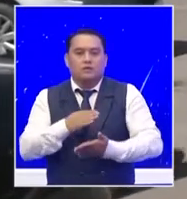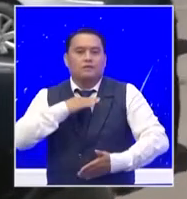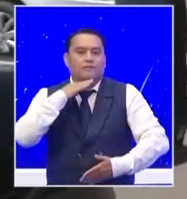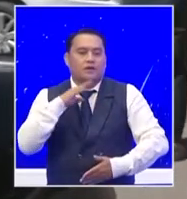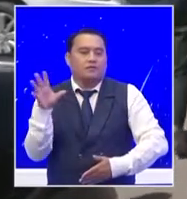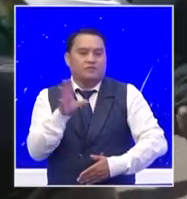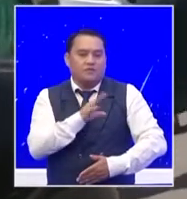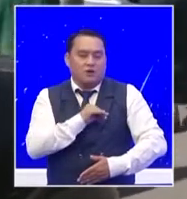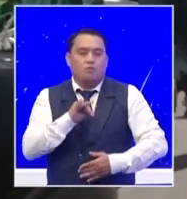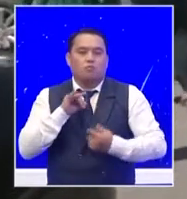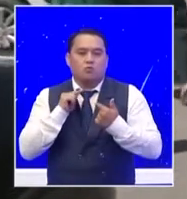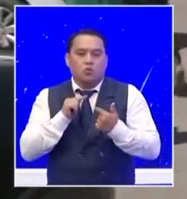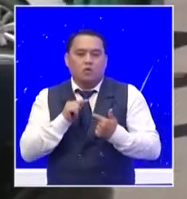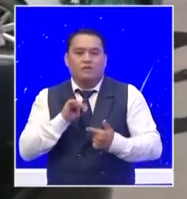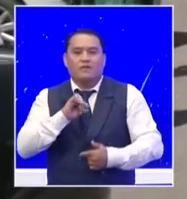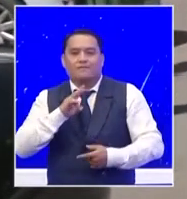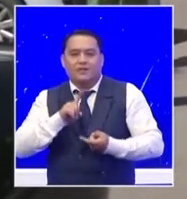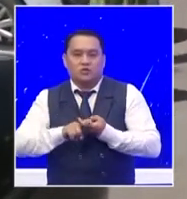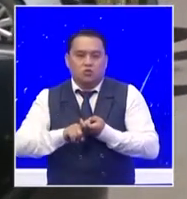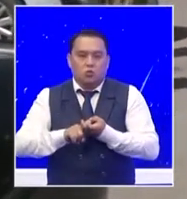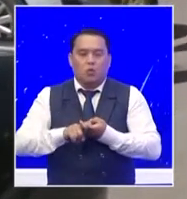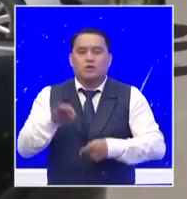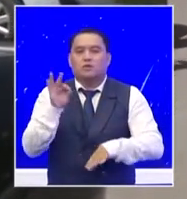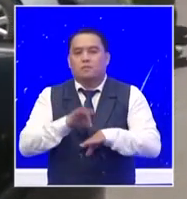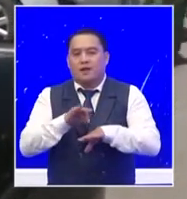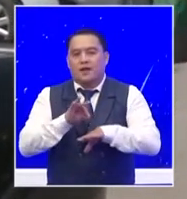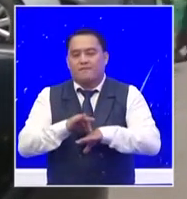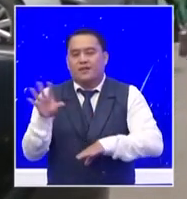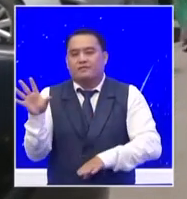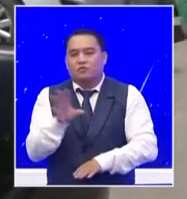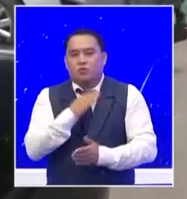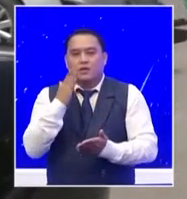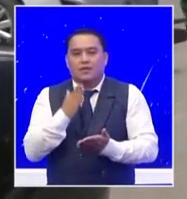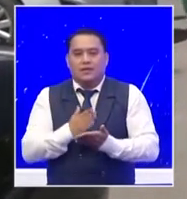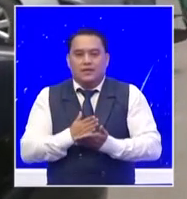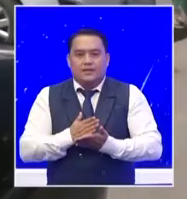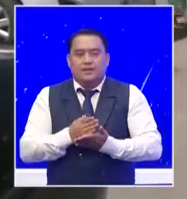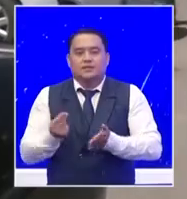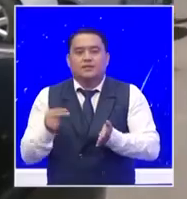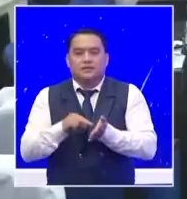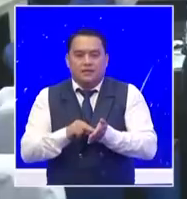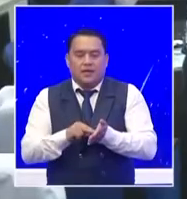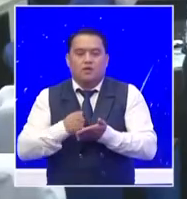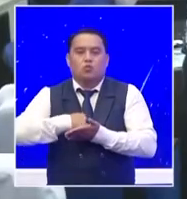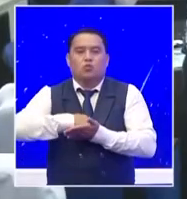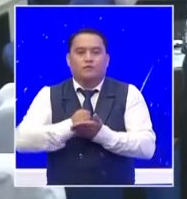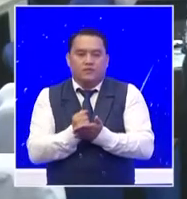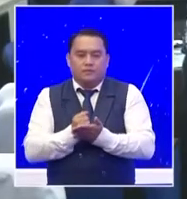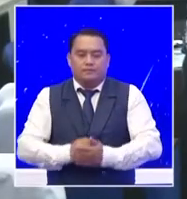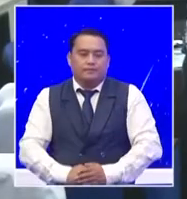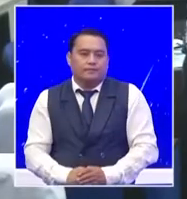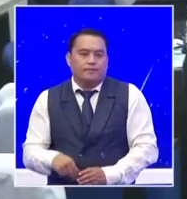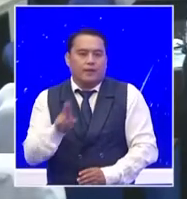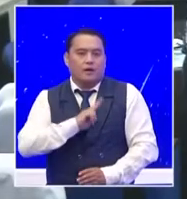все противовирусные и именно те лекарства, аспирин, парацетамол, другие все присутствуют, имеются цены предельные. Также в рамках